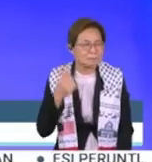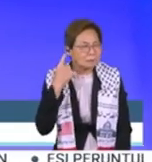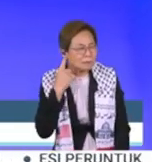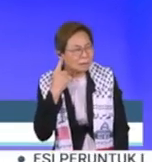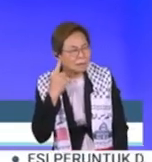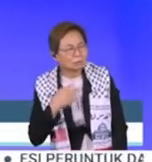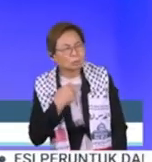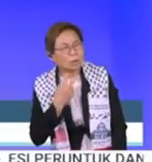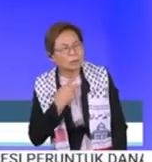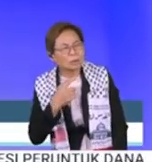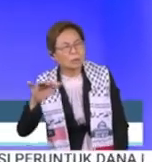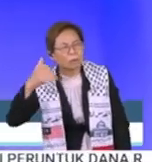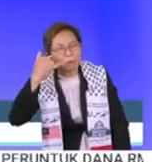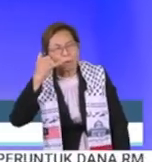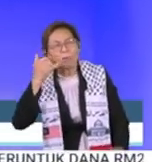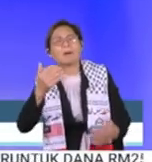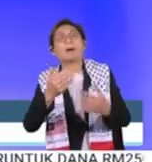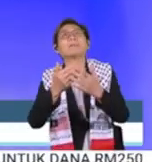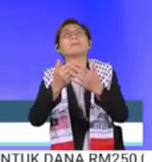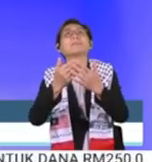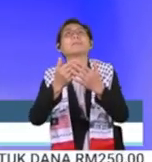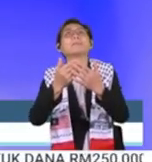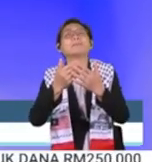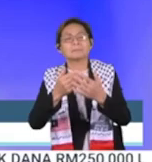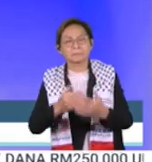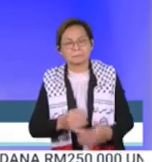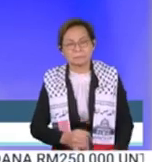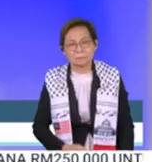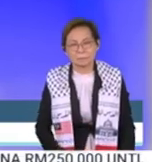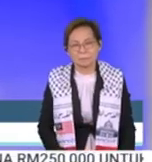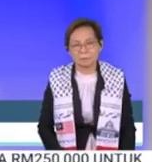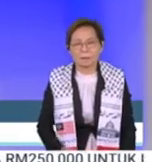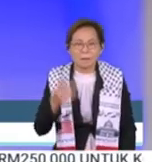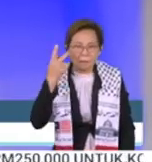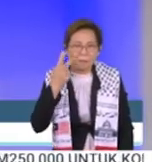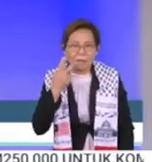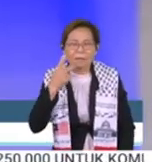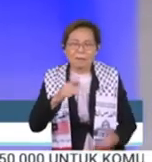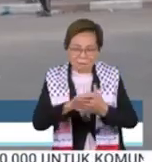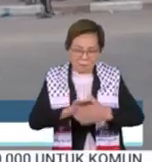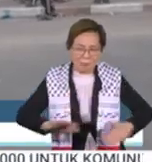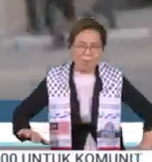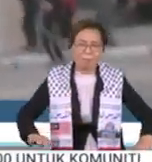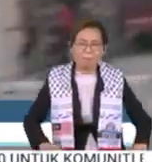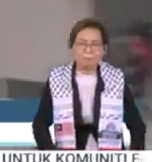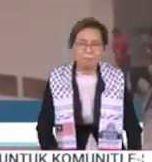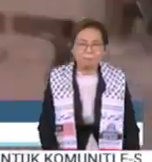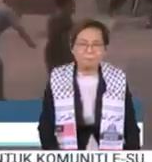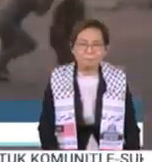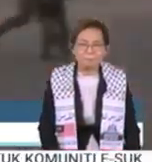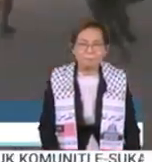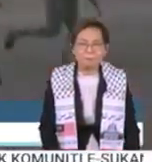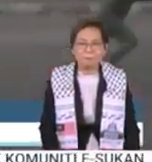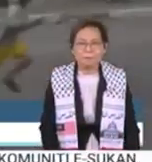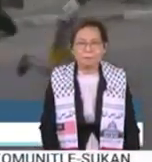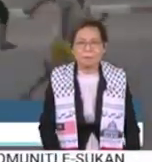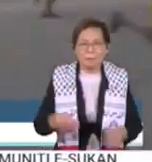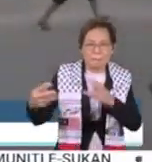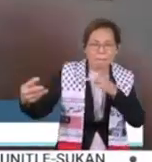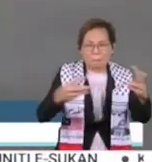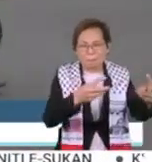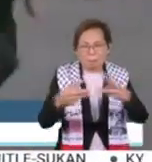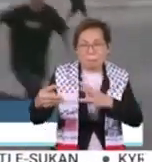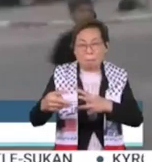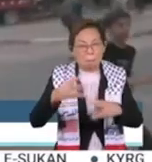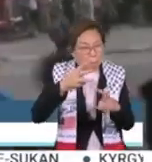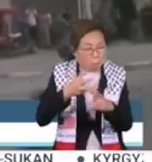suara dia, dia call, alhamdulillah, saya kata. Dia cakap kakak masih selamat. Menyifatkan peperangan